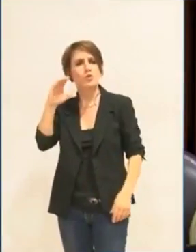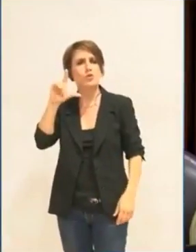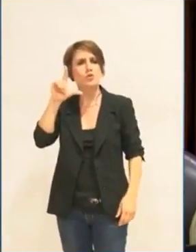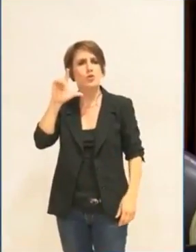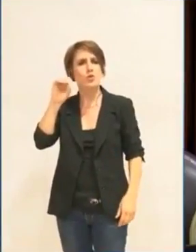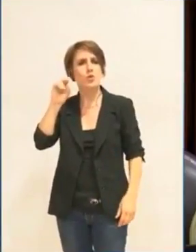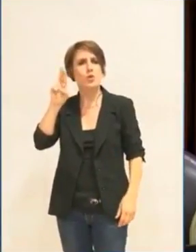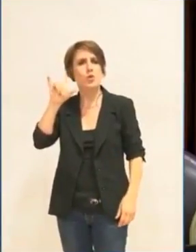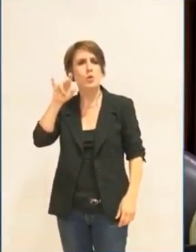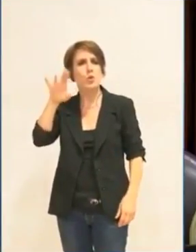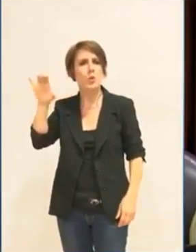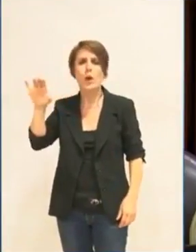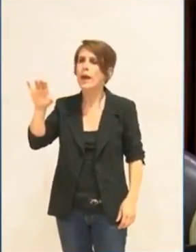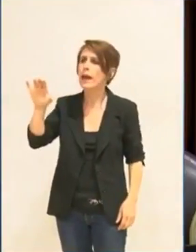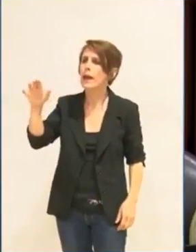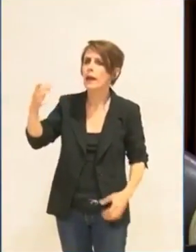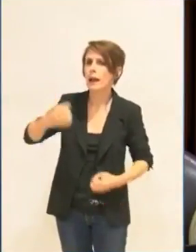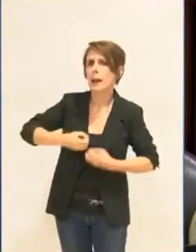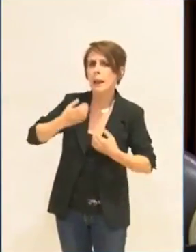Je suis comme tout le monde, je suis